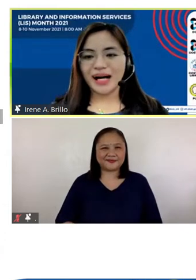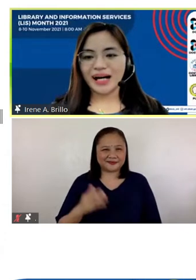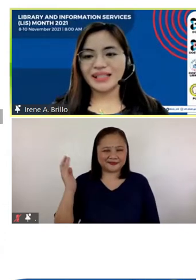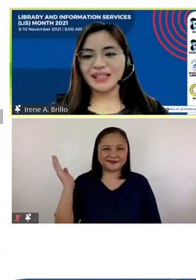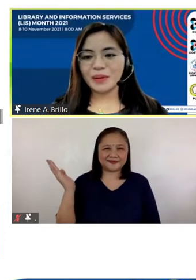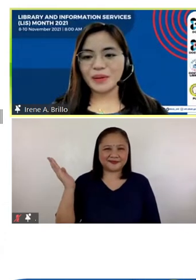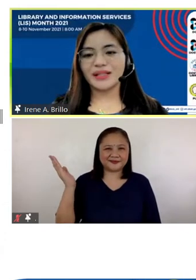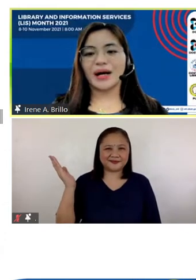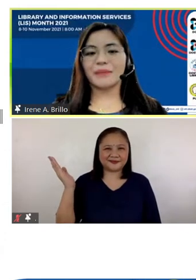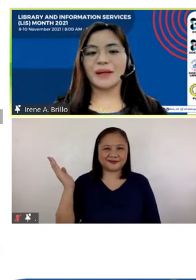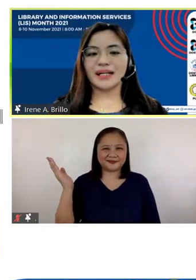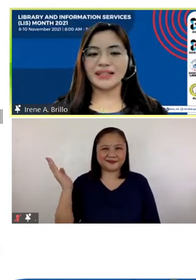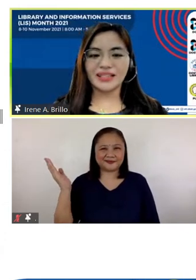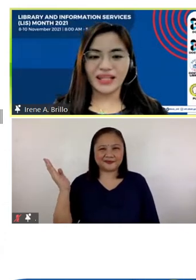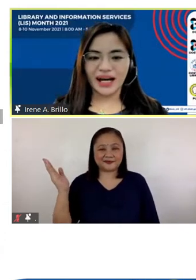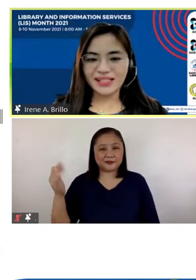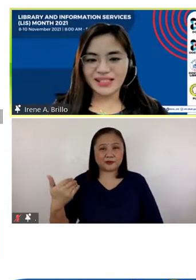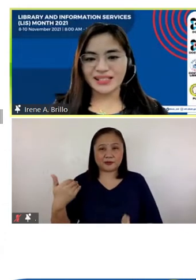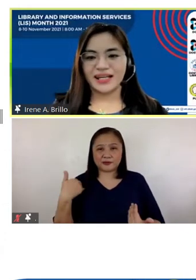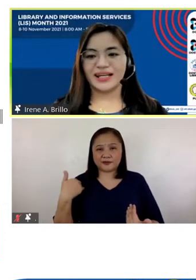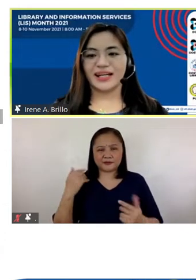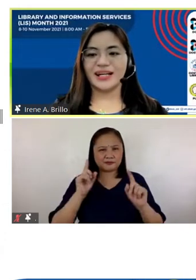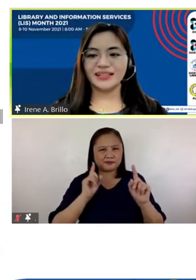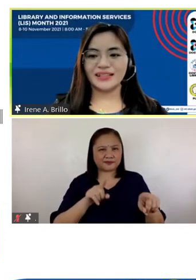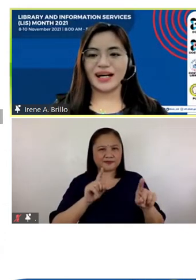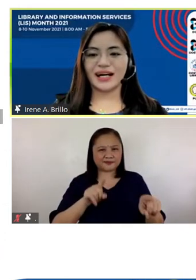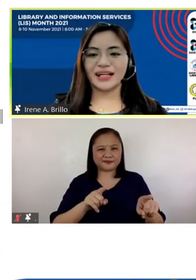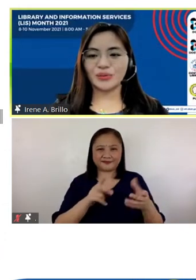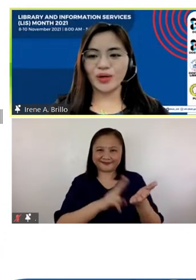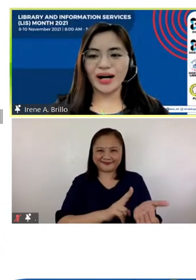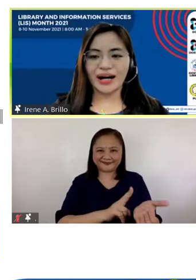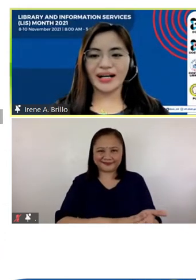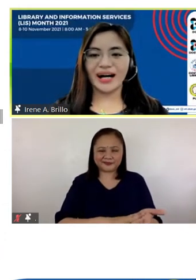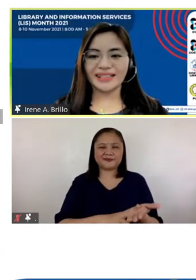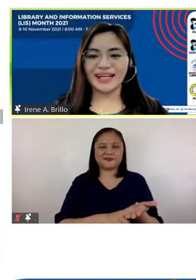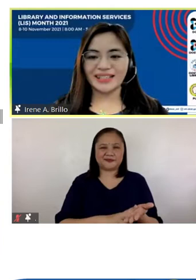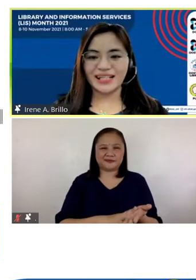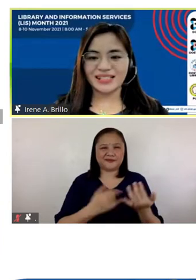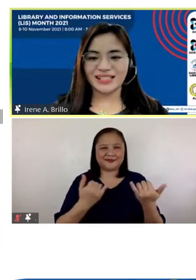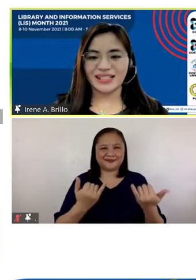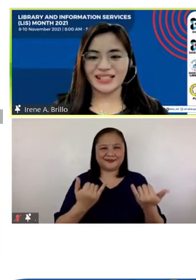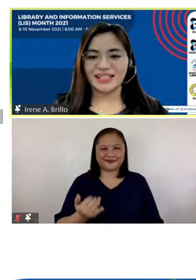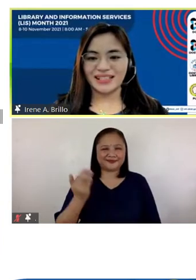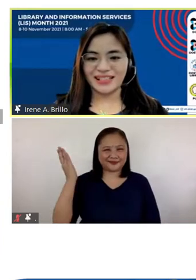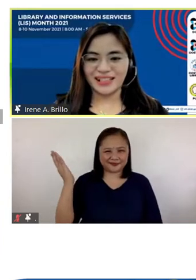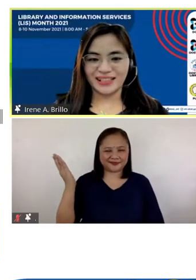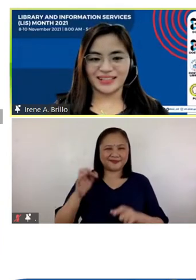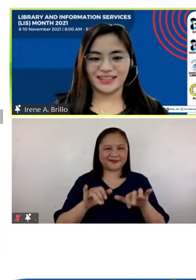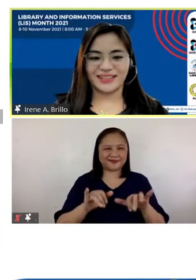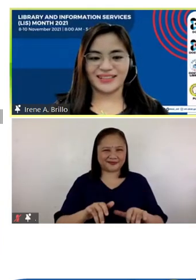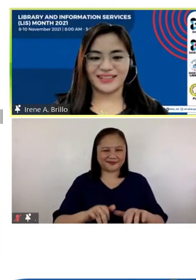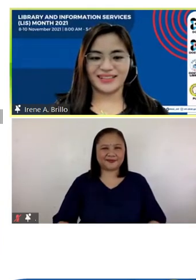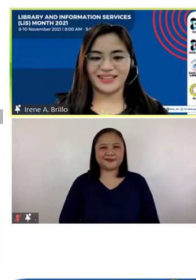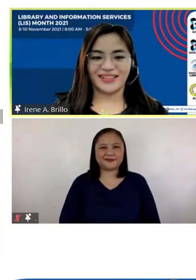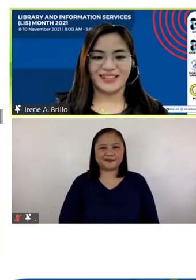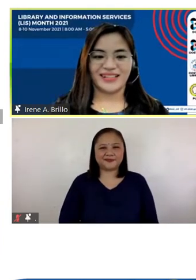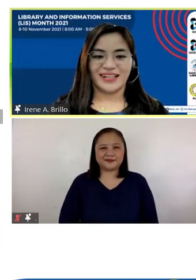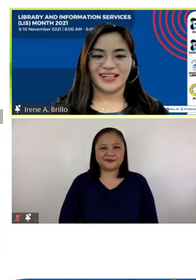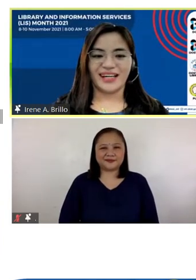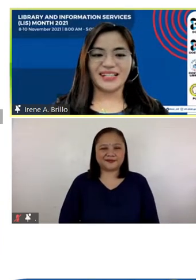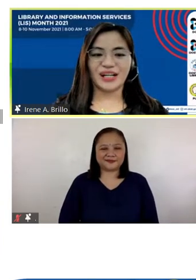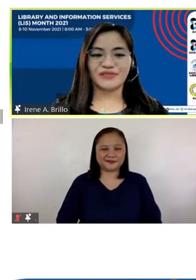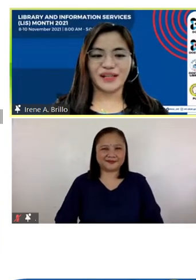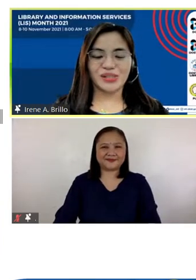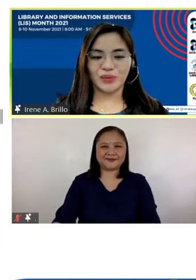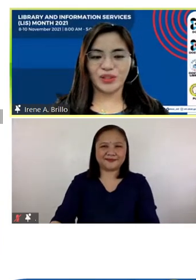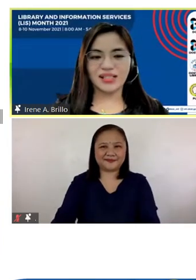sa mga hindi pa po nakapag-attendance, ayan, narito po ang attendance link.